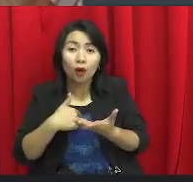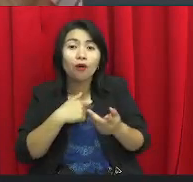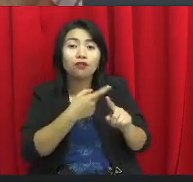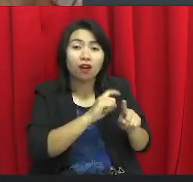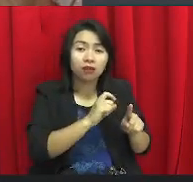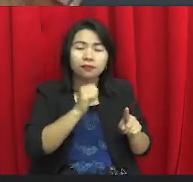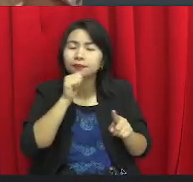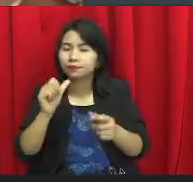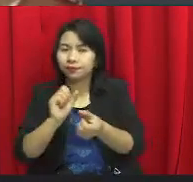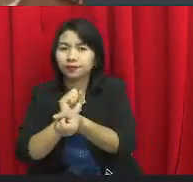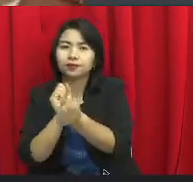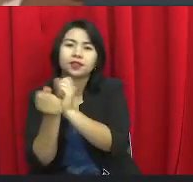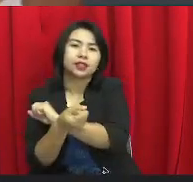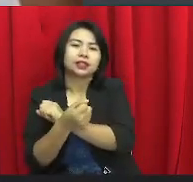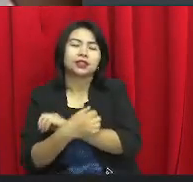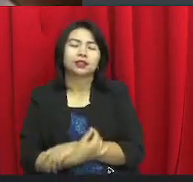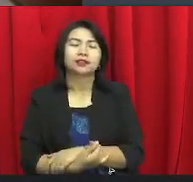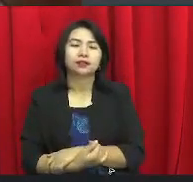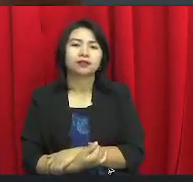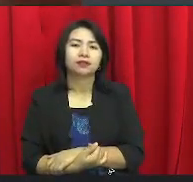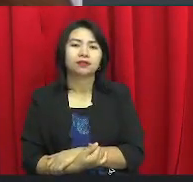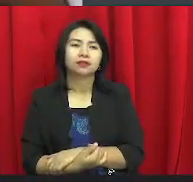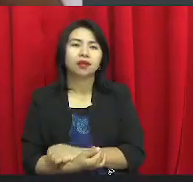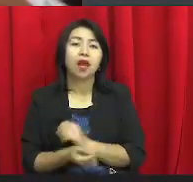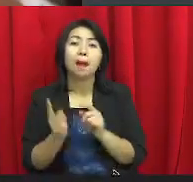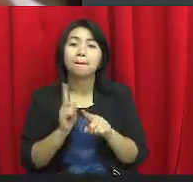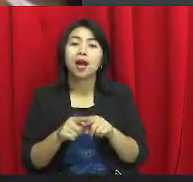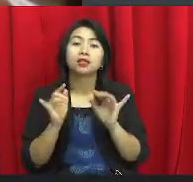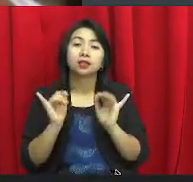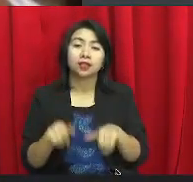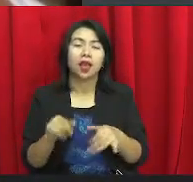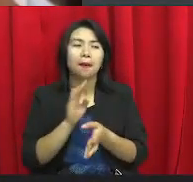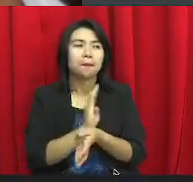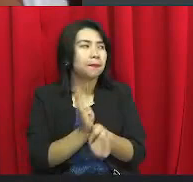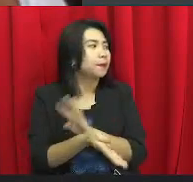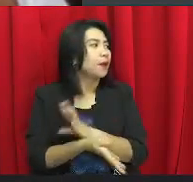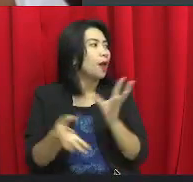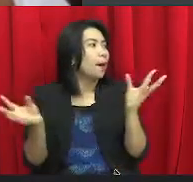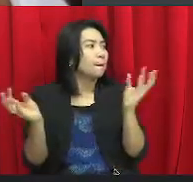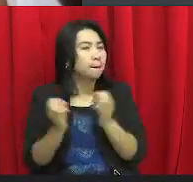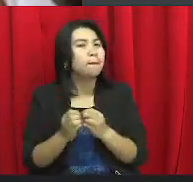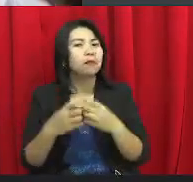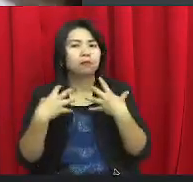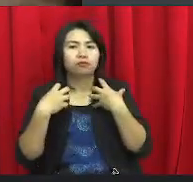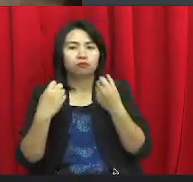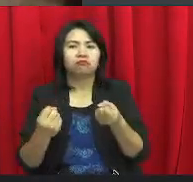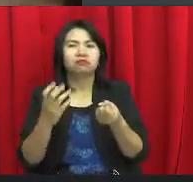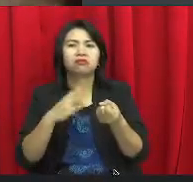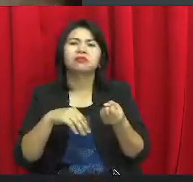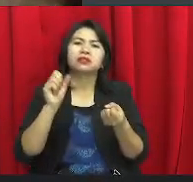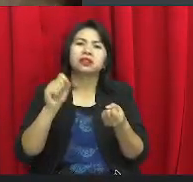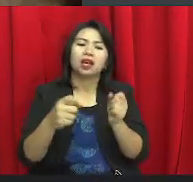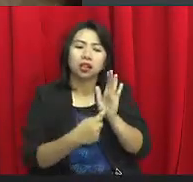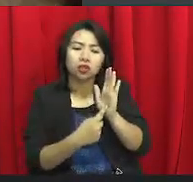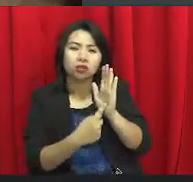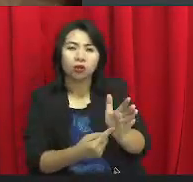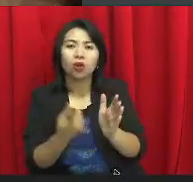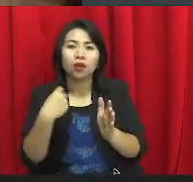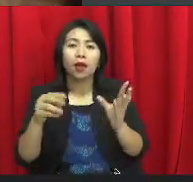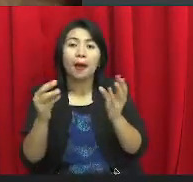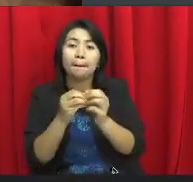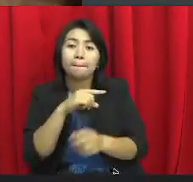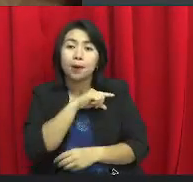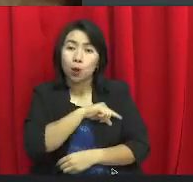nagbabago eh. No, bagkos pinapaigting pa, no. Ibig sabihin mga kapatid, ipinapakita yung quality talaga